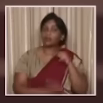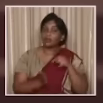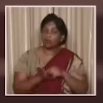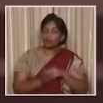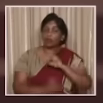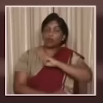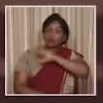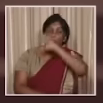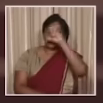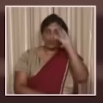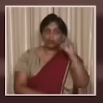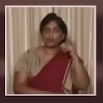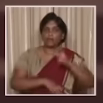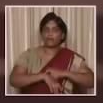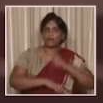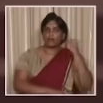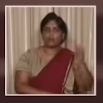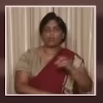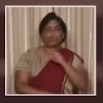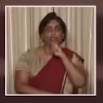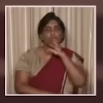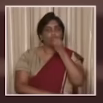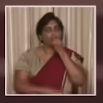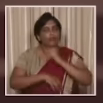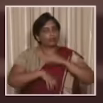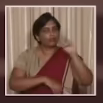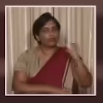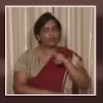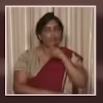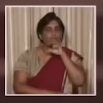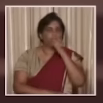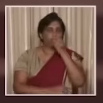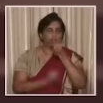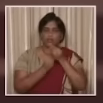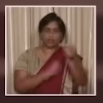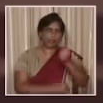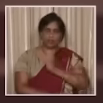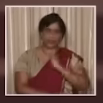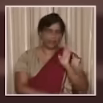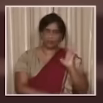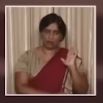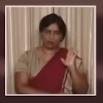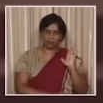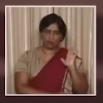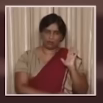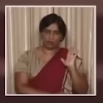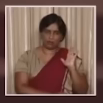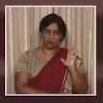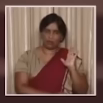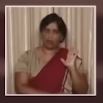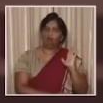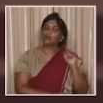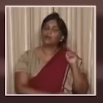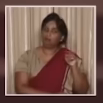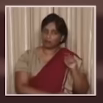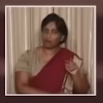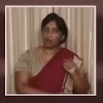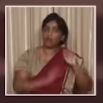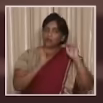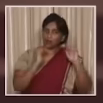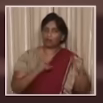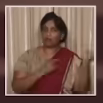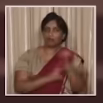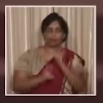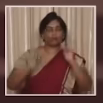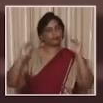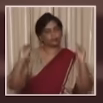උදේ වරුවමත් ඒගොල්ලන්ට හම්බෙනවා. දවල් කෑම වෙලාවත් ඉන්න අපි කෑම වෙලා දෙනවට එකක නැහැ. හැබැයි මේක අඩු කරනකොට